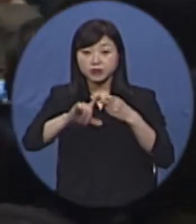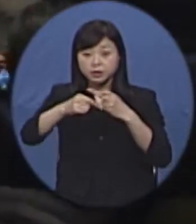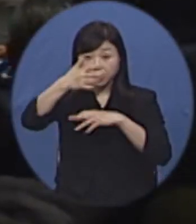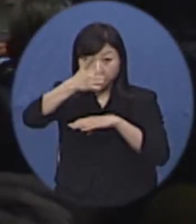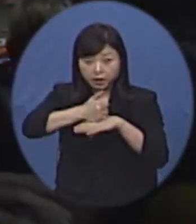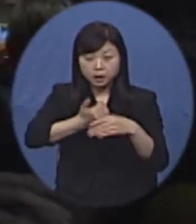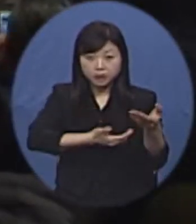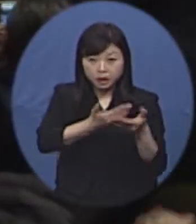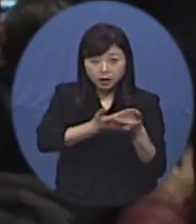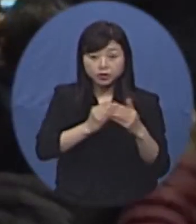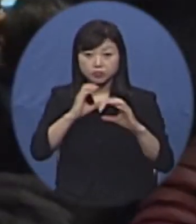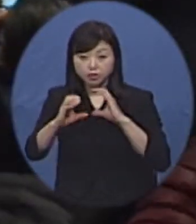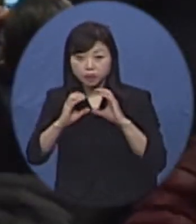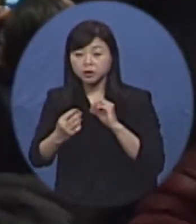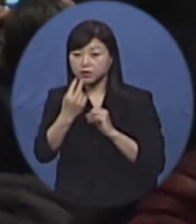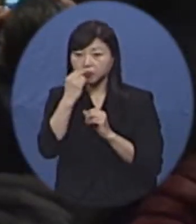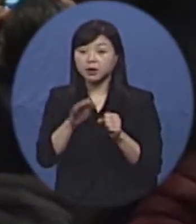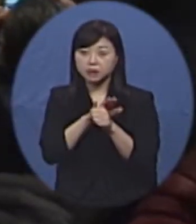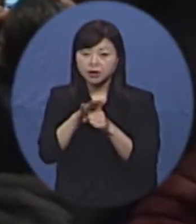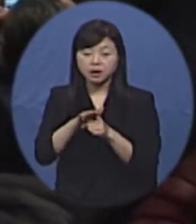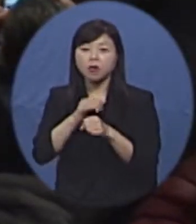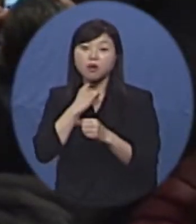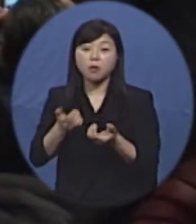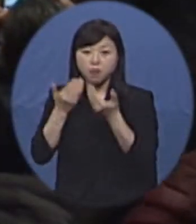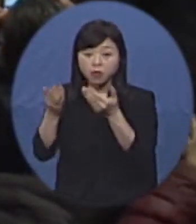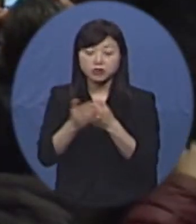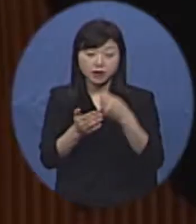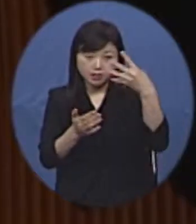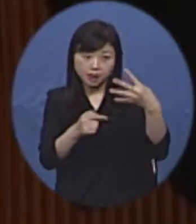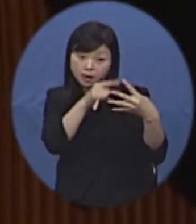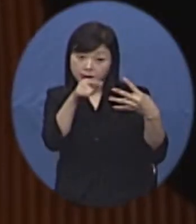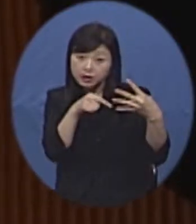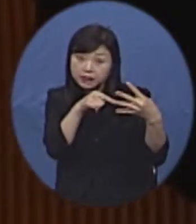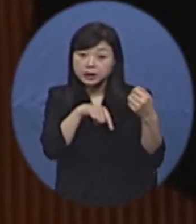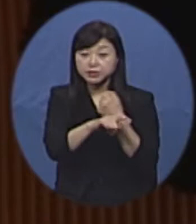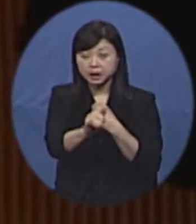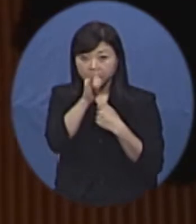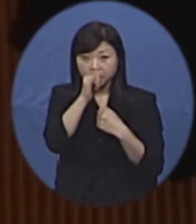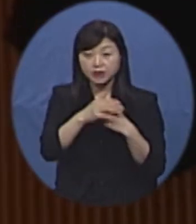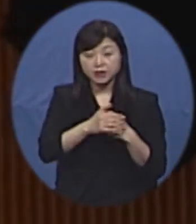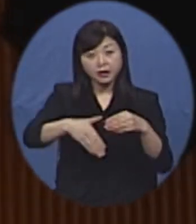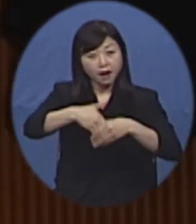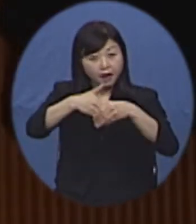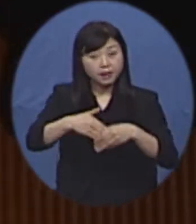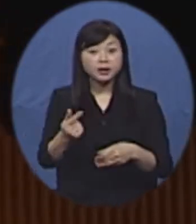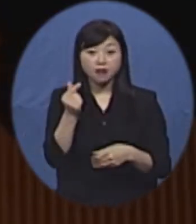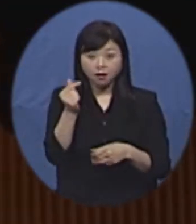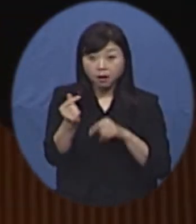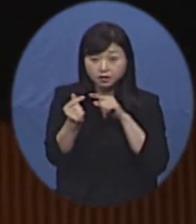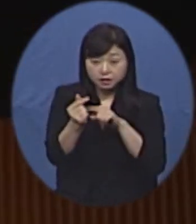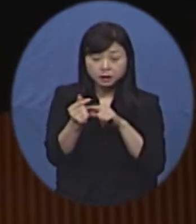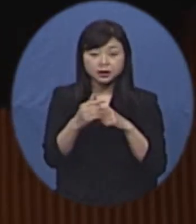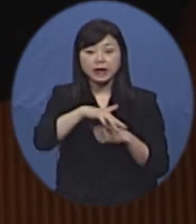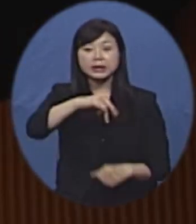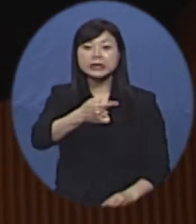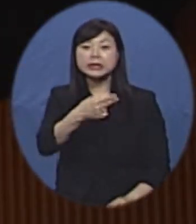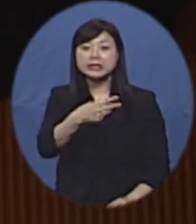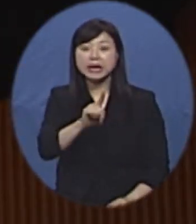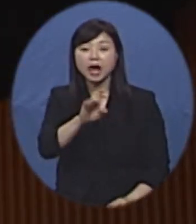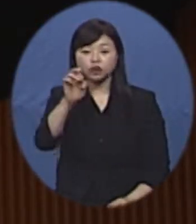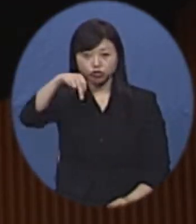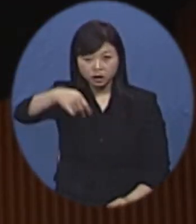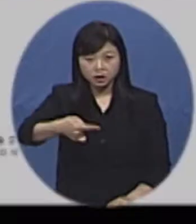나눔, 소통, 생명사랑, 자원봉사 네 가지 의미를 담은 핸드허그 캠페인이 크라우드펀딩 형식으로